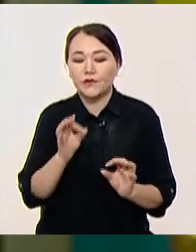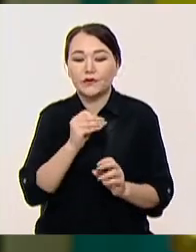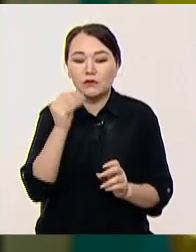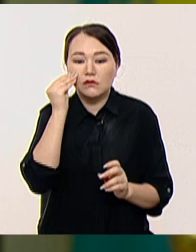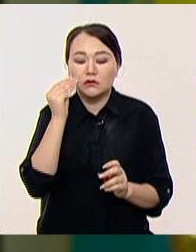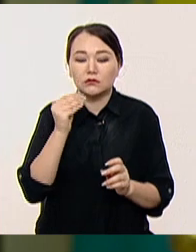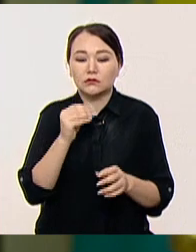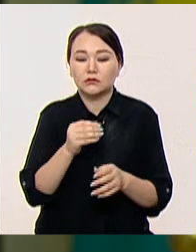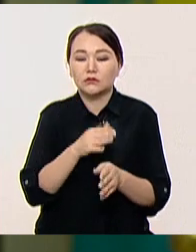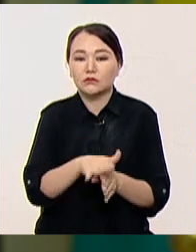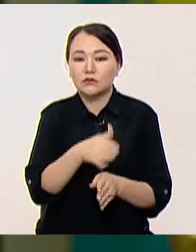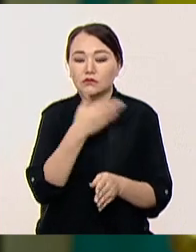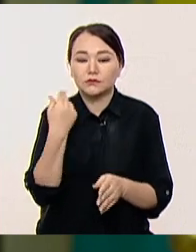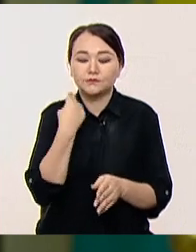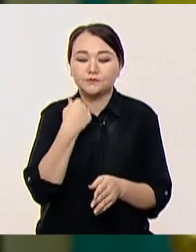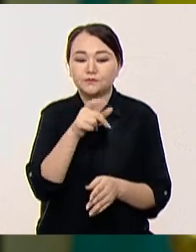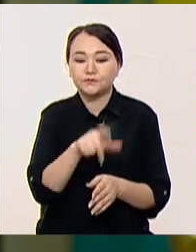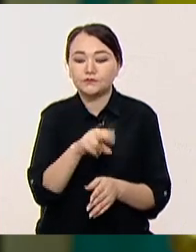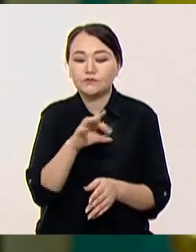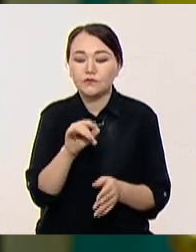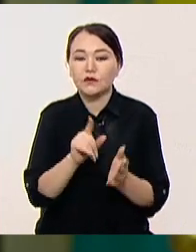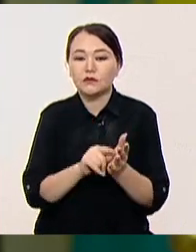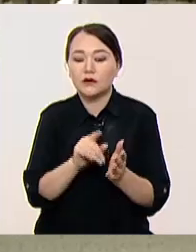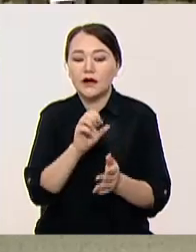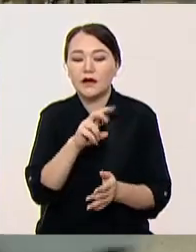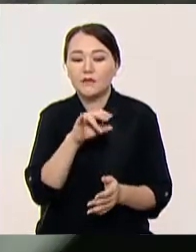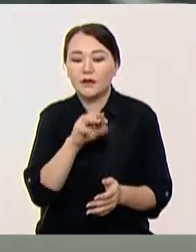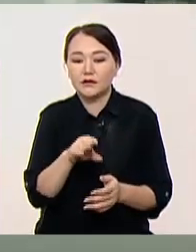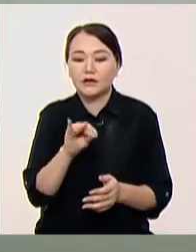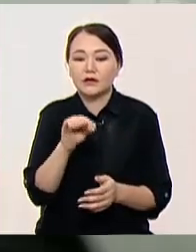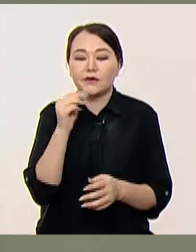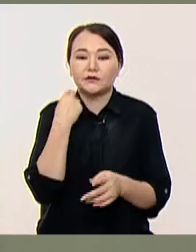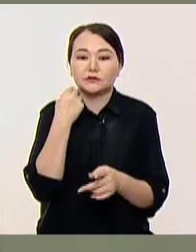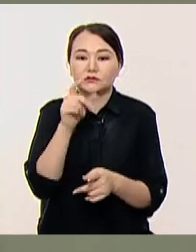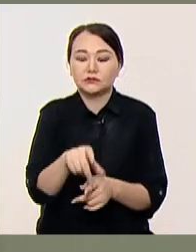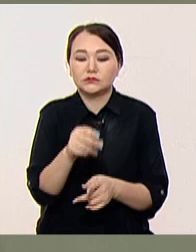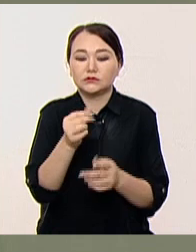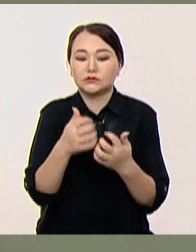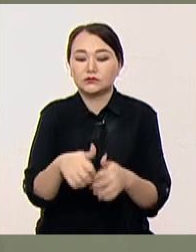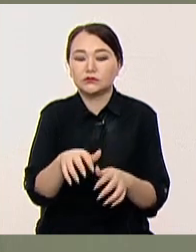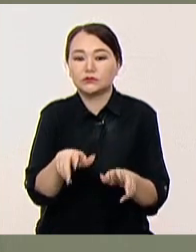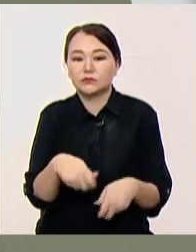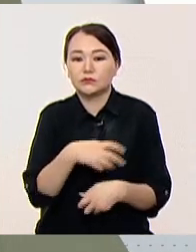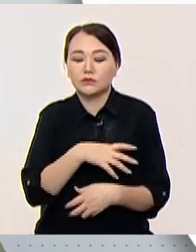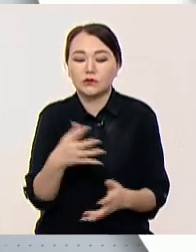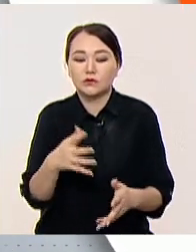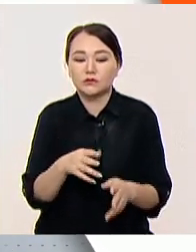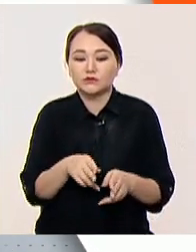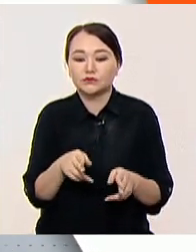определил несуществующий долг по алиментам и снял со счета должника. Какие преступные схемы использовали?